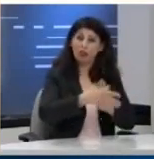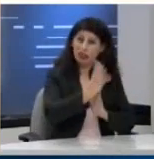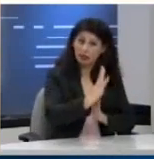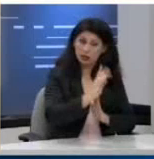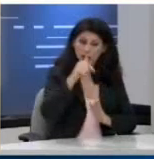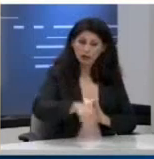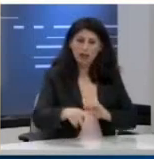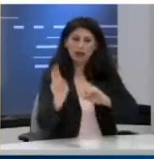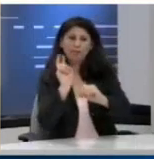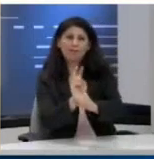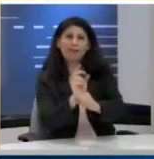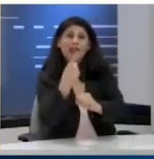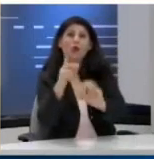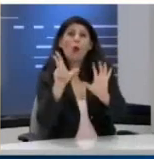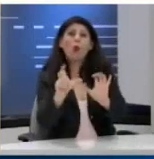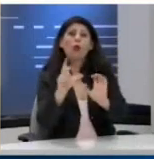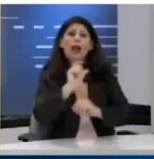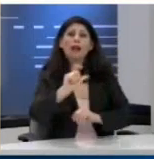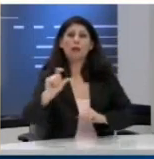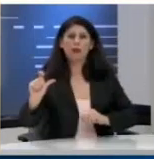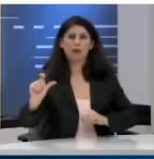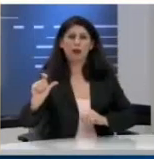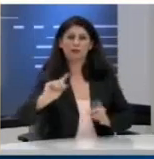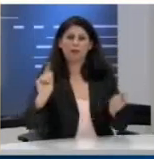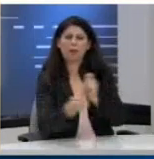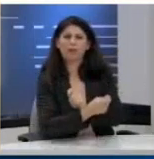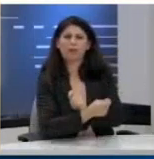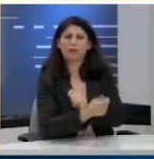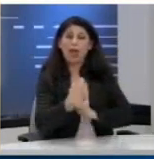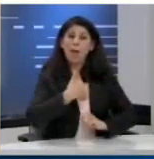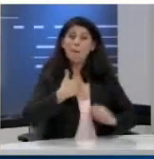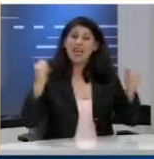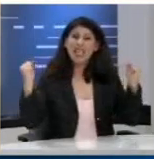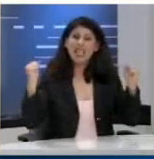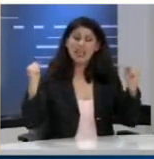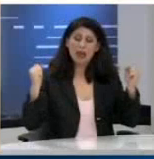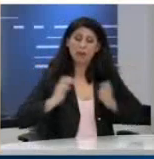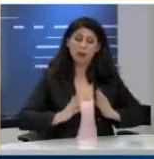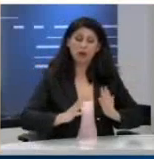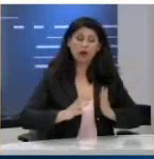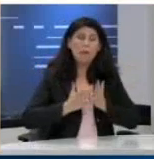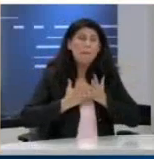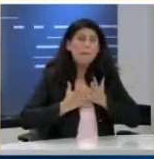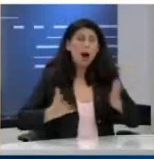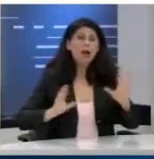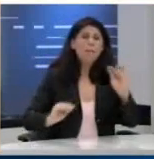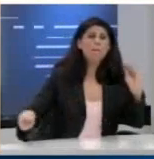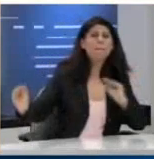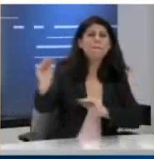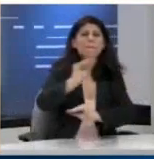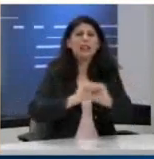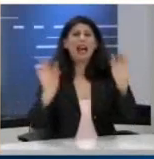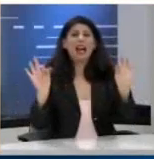σήμερα έχουν πλεόνασμα 180 εκατομμύρια. Διότι εμείς στην υγεία προχωρήσαμε σε μια γενναία μεταρρύθμιση για την